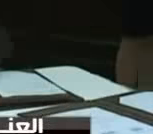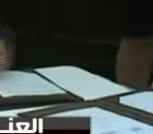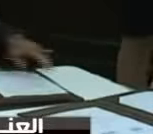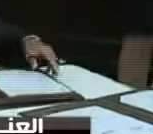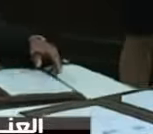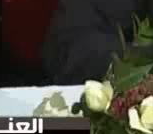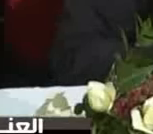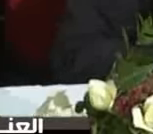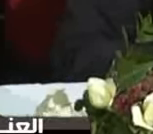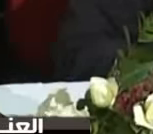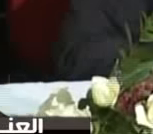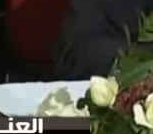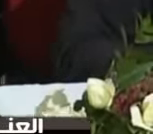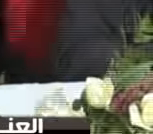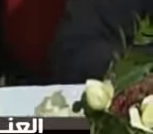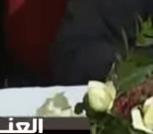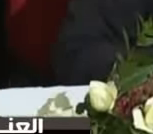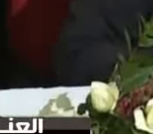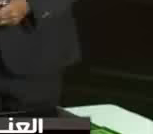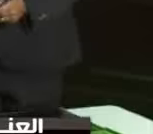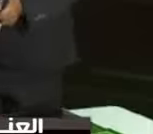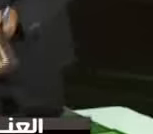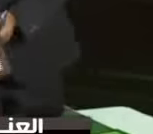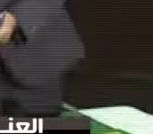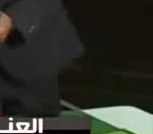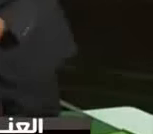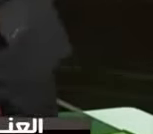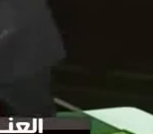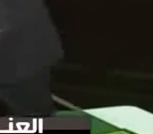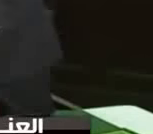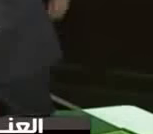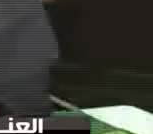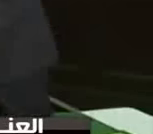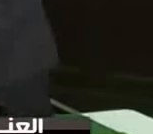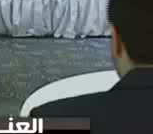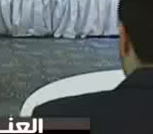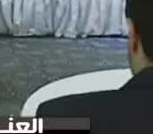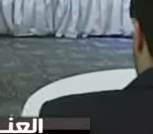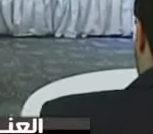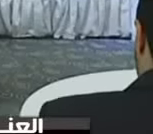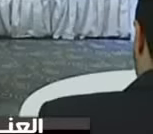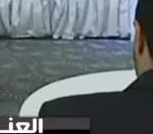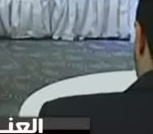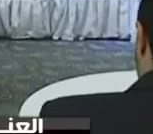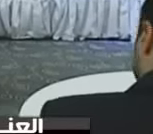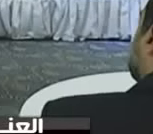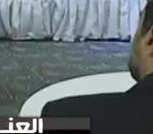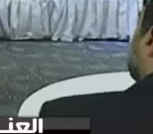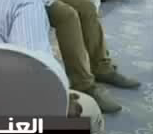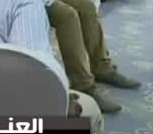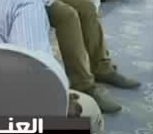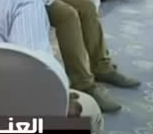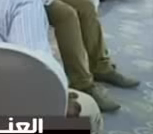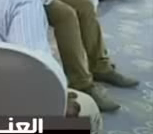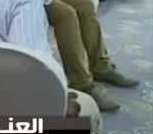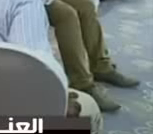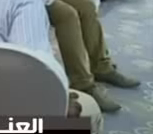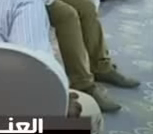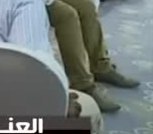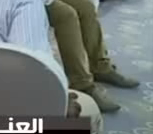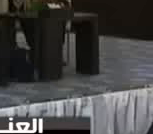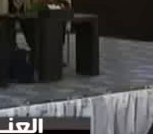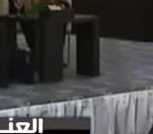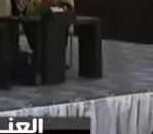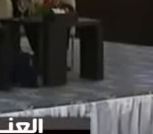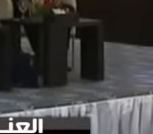في دفع للمبادرة الخاصة، وزارة التكوين المهني والتشغيل تعلن إحداث صناديق بقيمة 250 مليون دينار